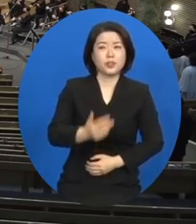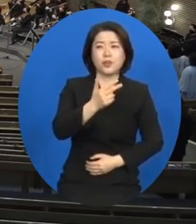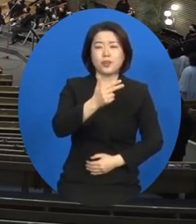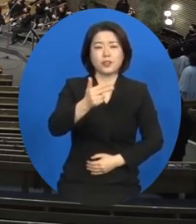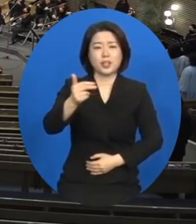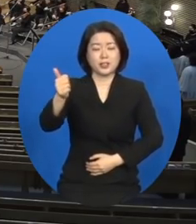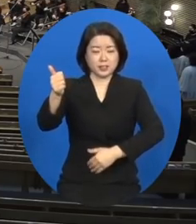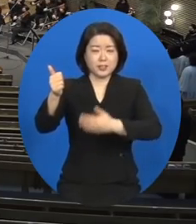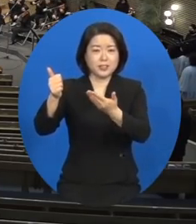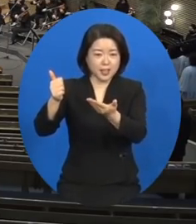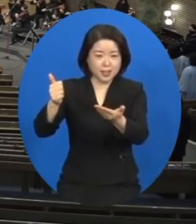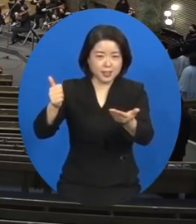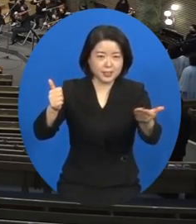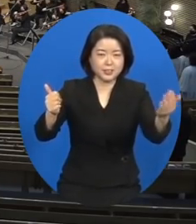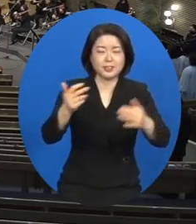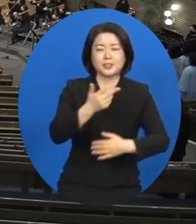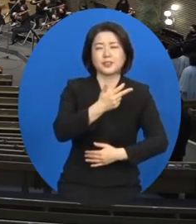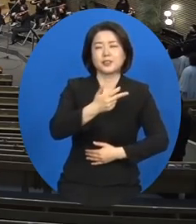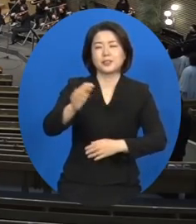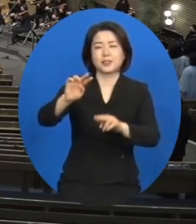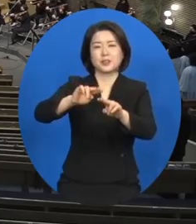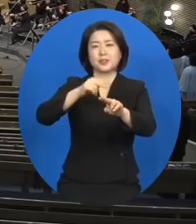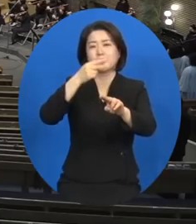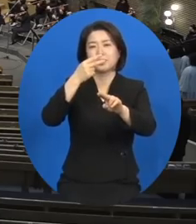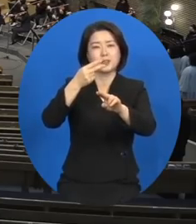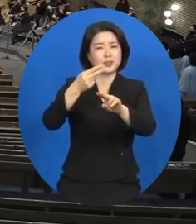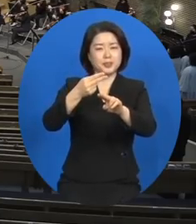주는 너의 큰